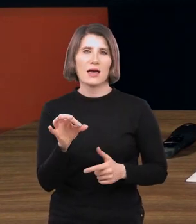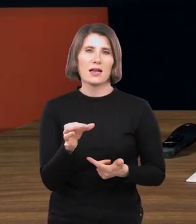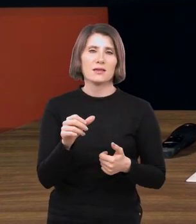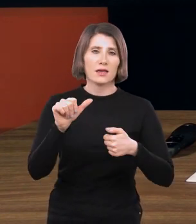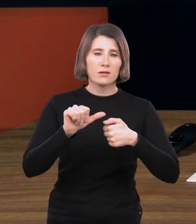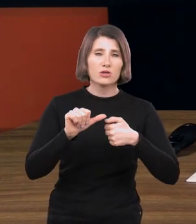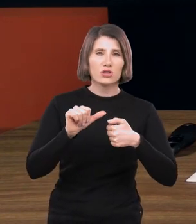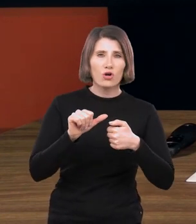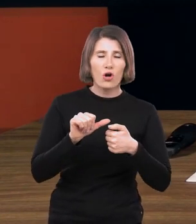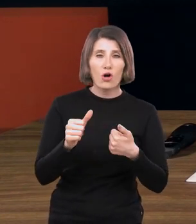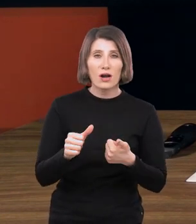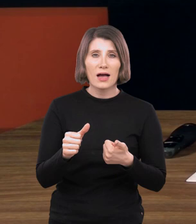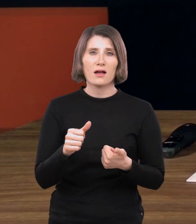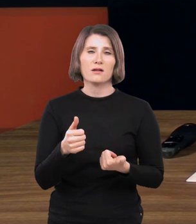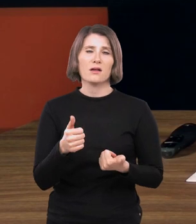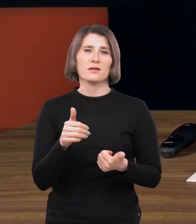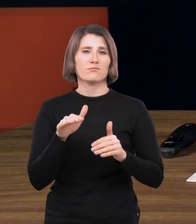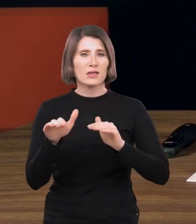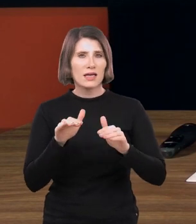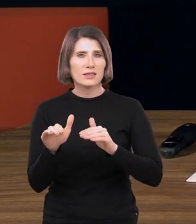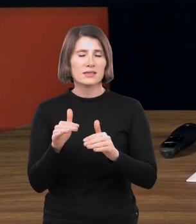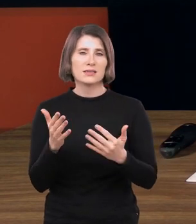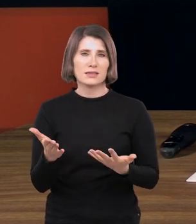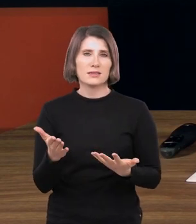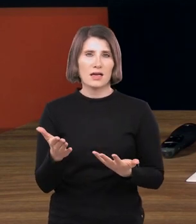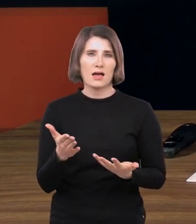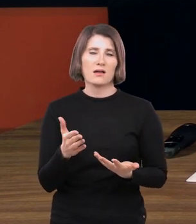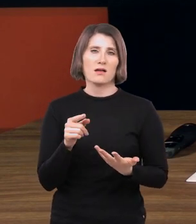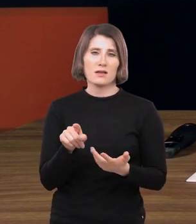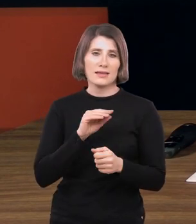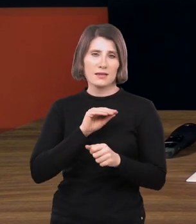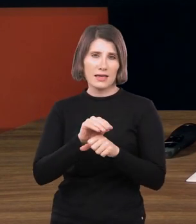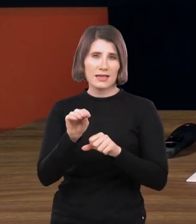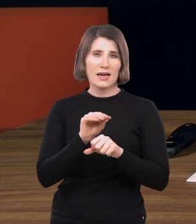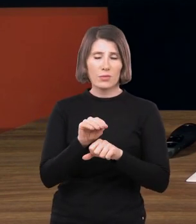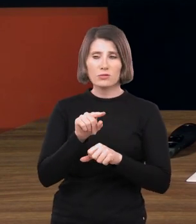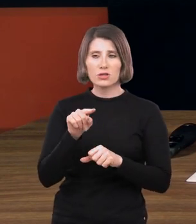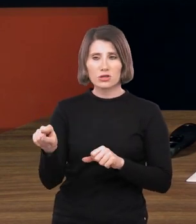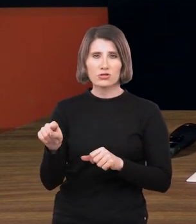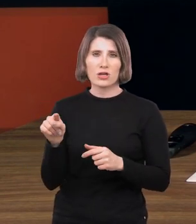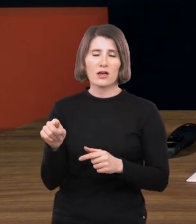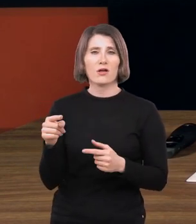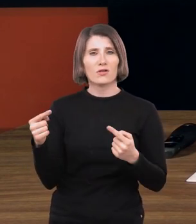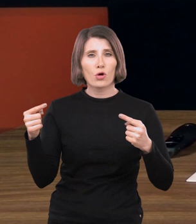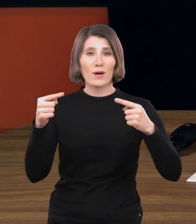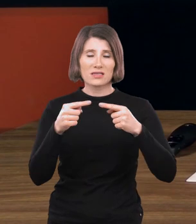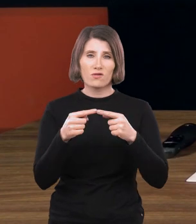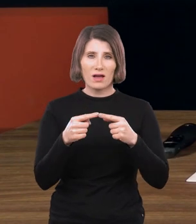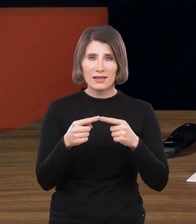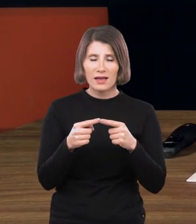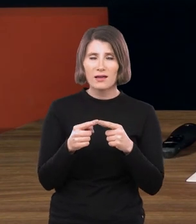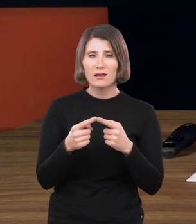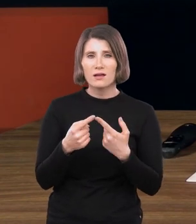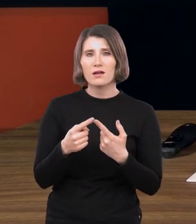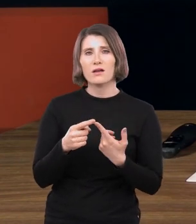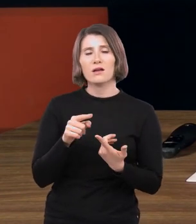czy terapeutyczne przedszkola, które spełniają oczekiwania, są